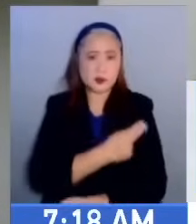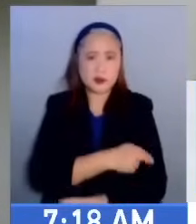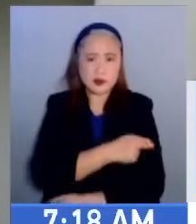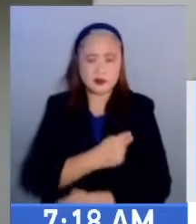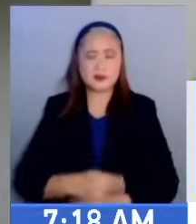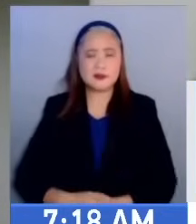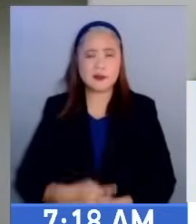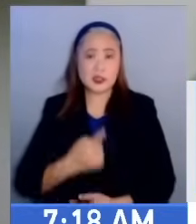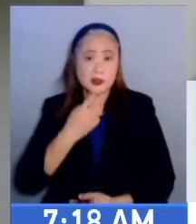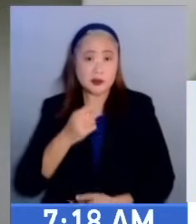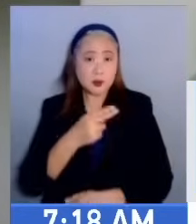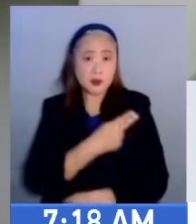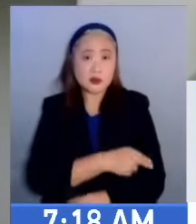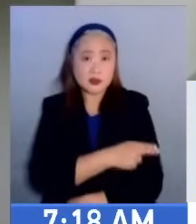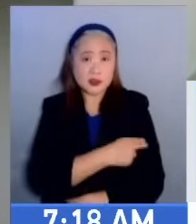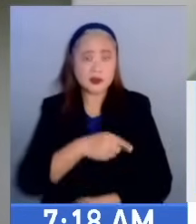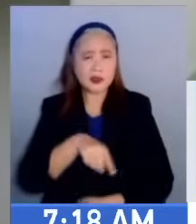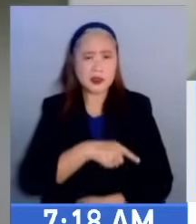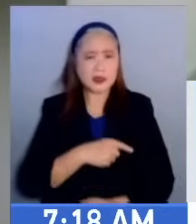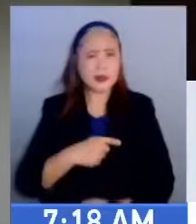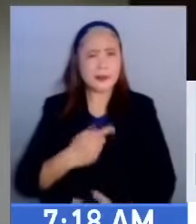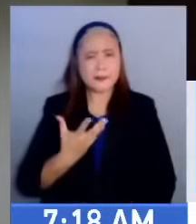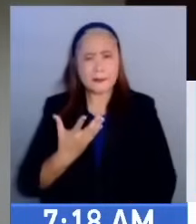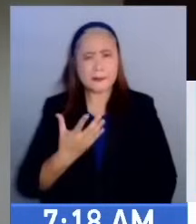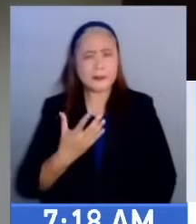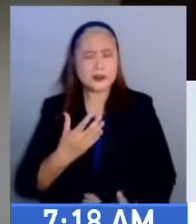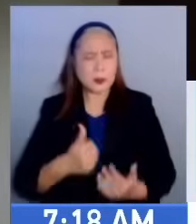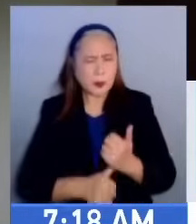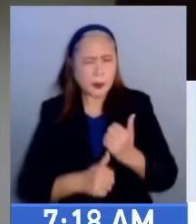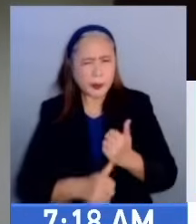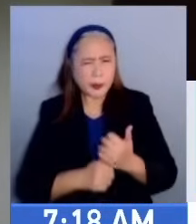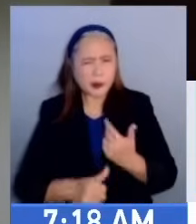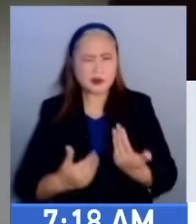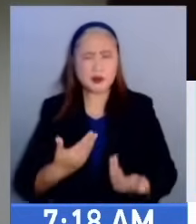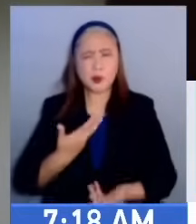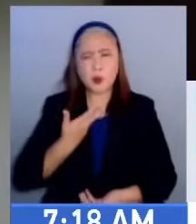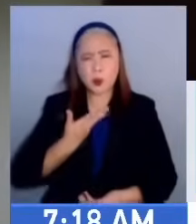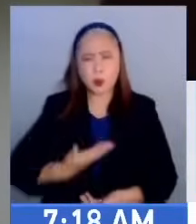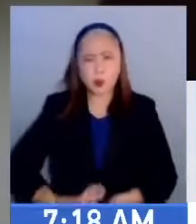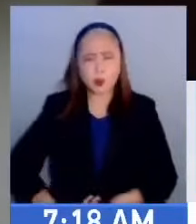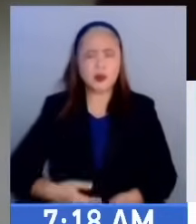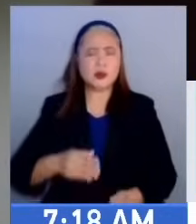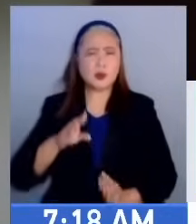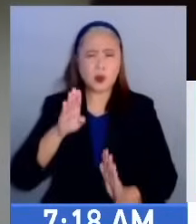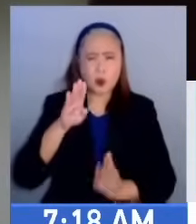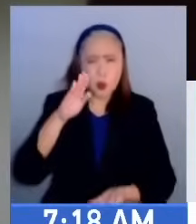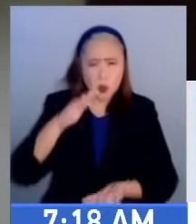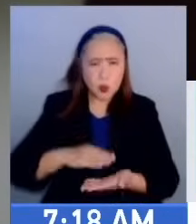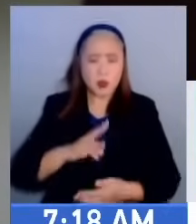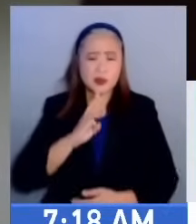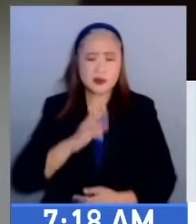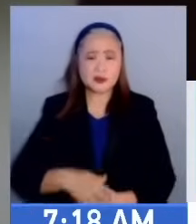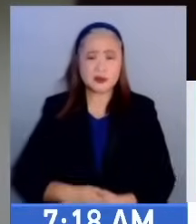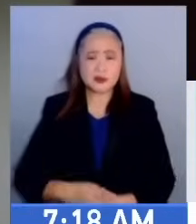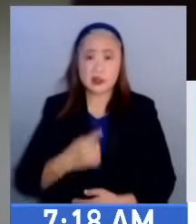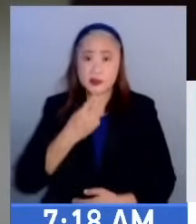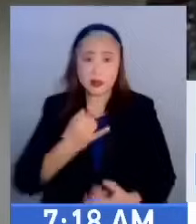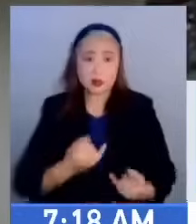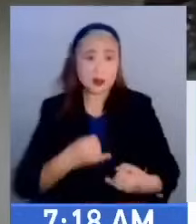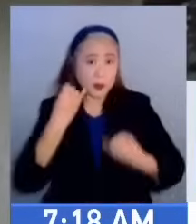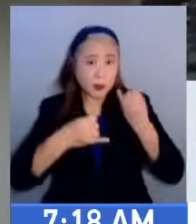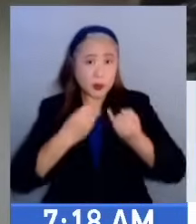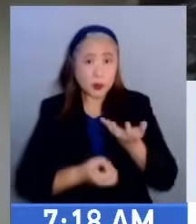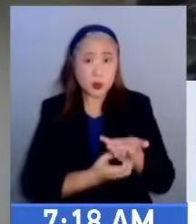nakaranas din sila ng pagdudumi na nagresulta sa dehydration sa imbestigasyon ng marilog police niluto ang spagetti ng gina na nagpatayo ng